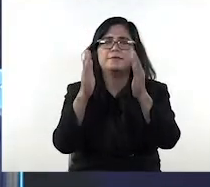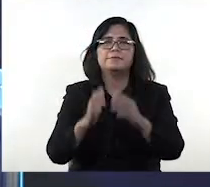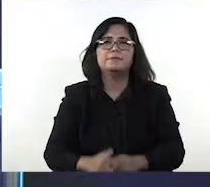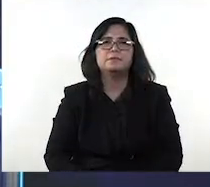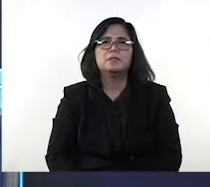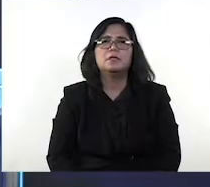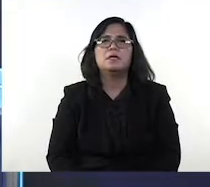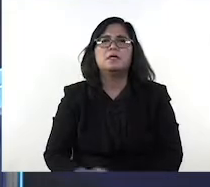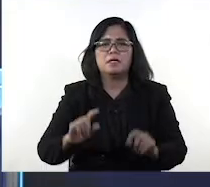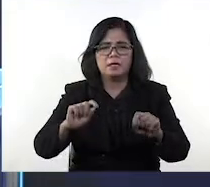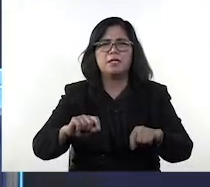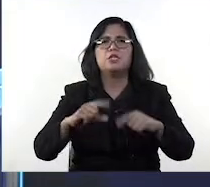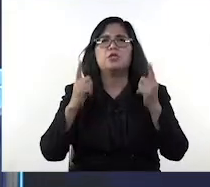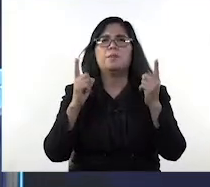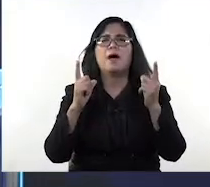kehidupan